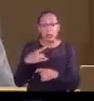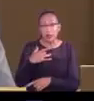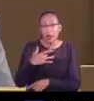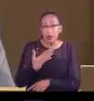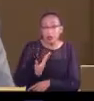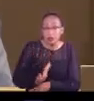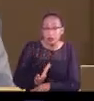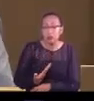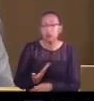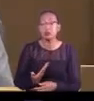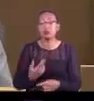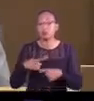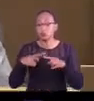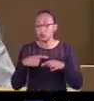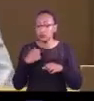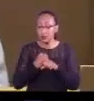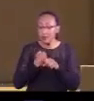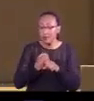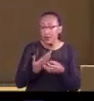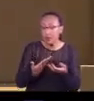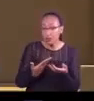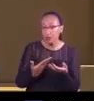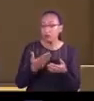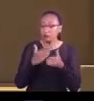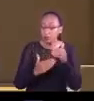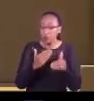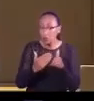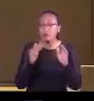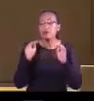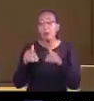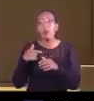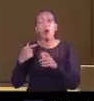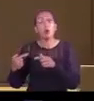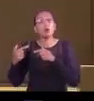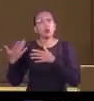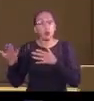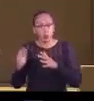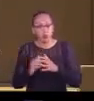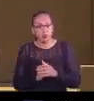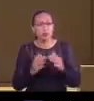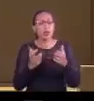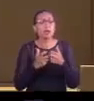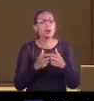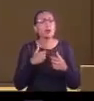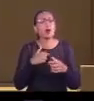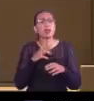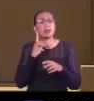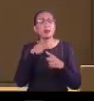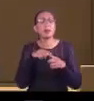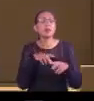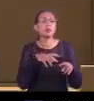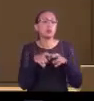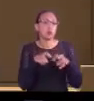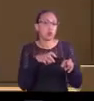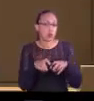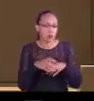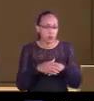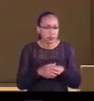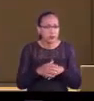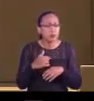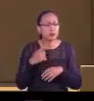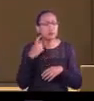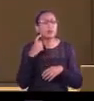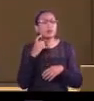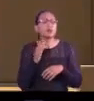sur lesquels je continue à travailler, même étant dans l'opposition. Par exemple, la question de transport. Alors, j'ai noté avec intérêt dans